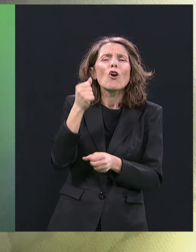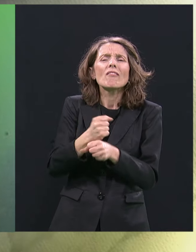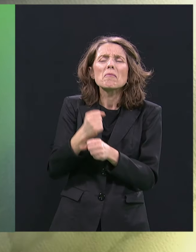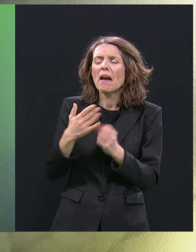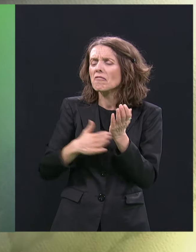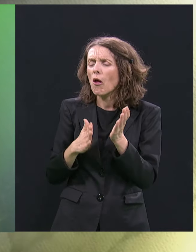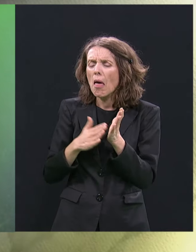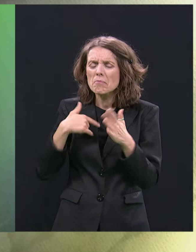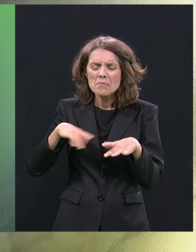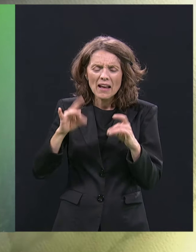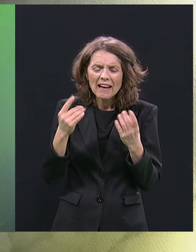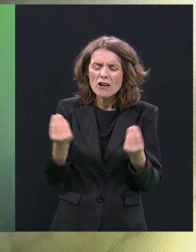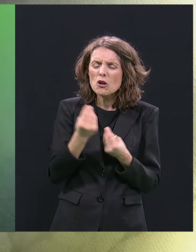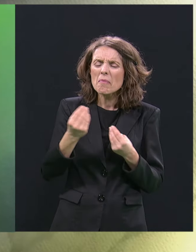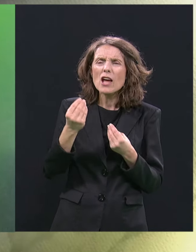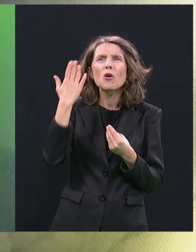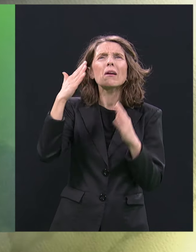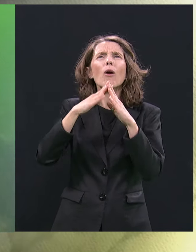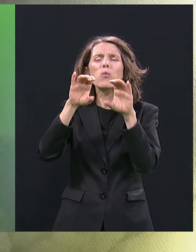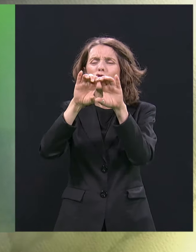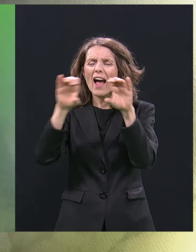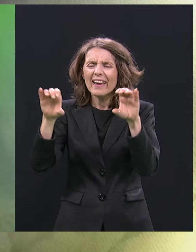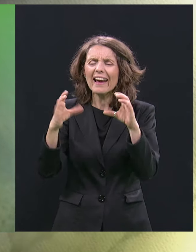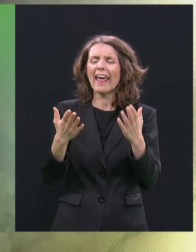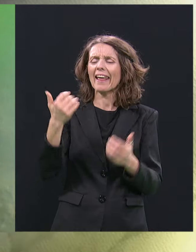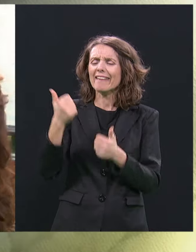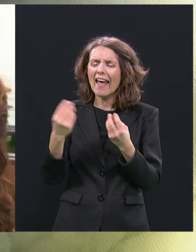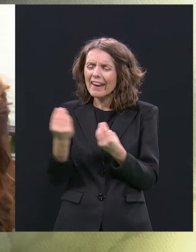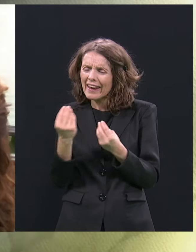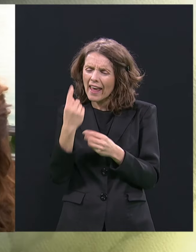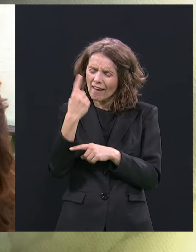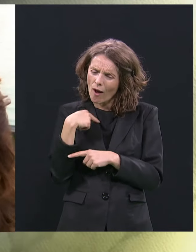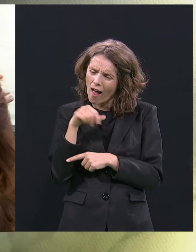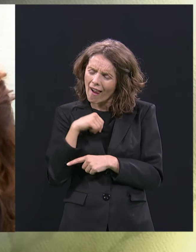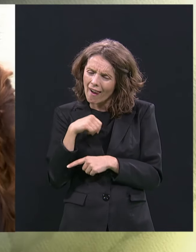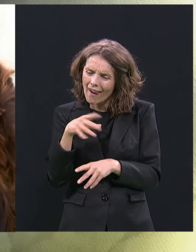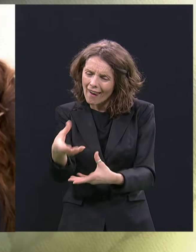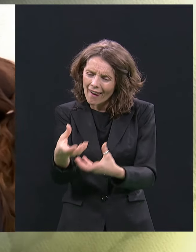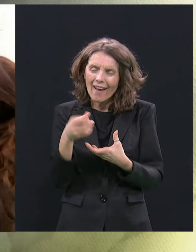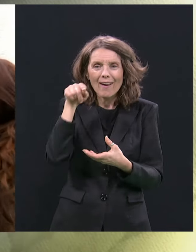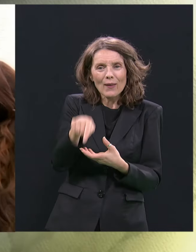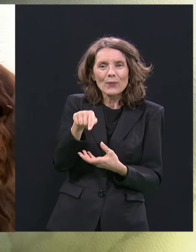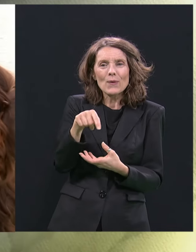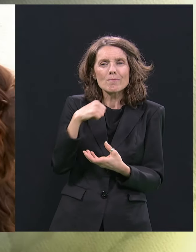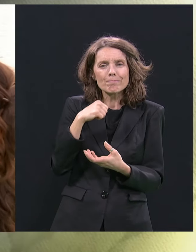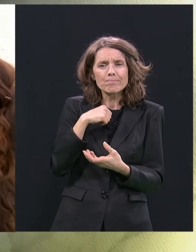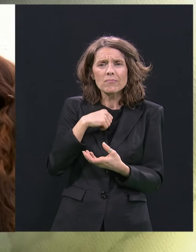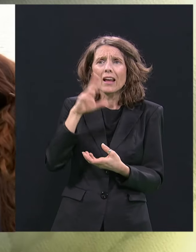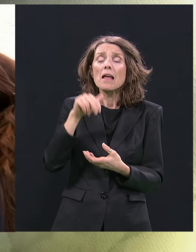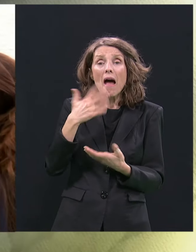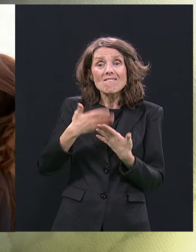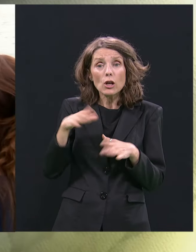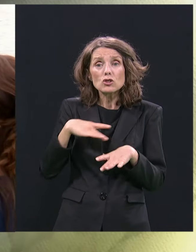ili delove nekih konstrukcija i ona nas nekako najviše i privlače. Imamo tih preistorijskih